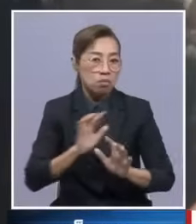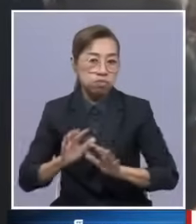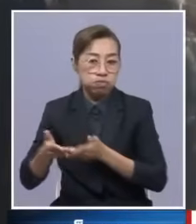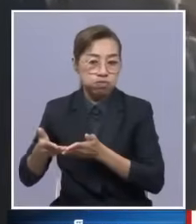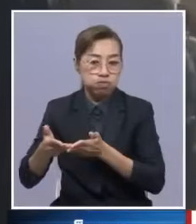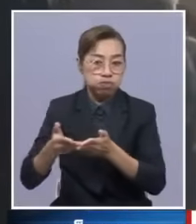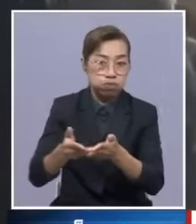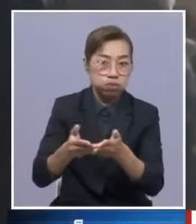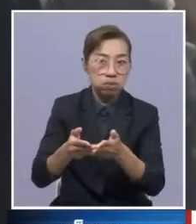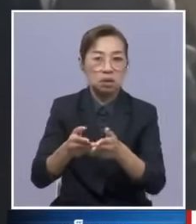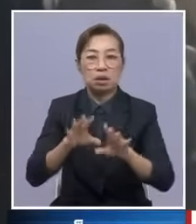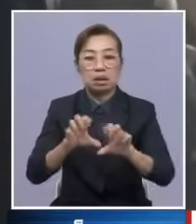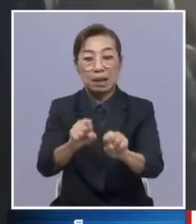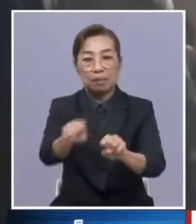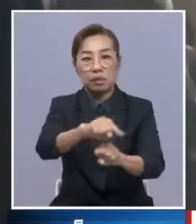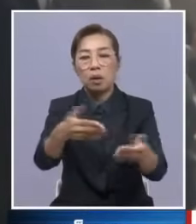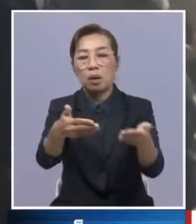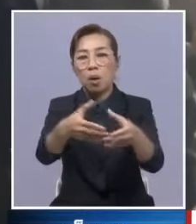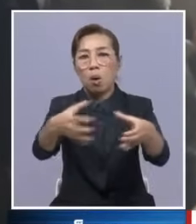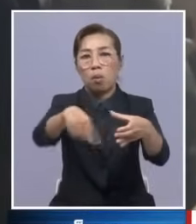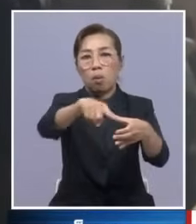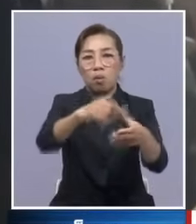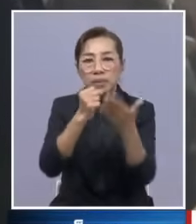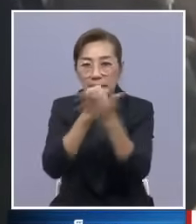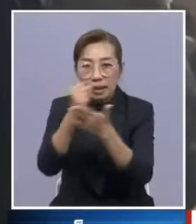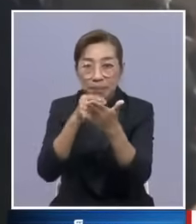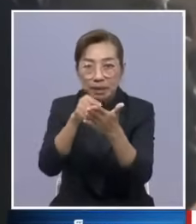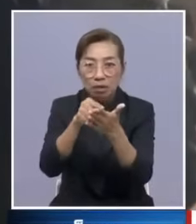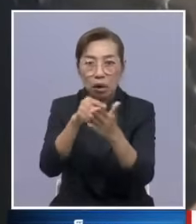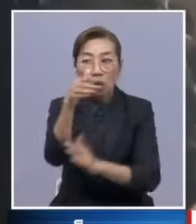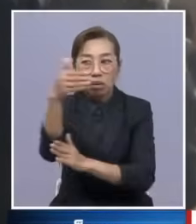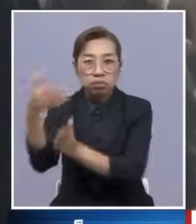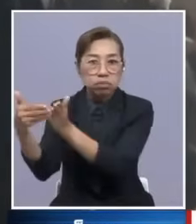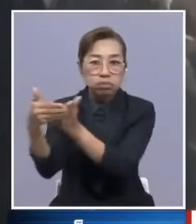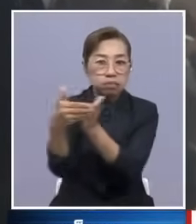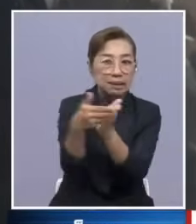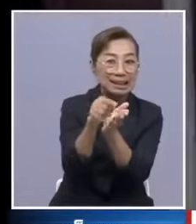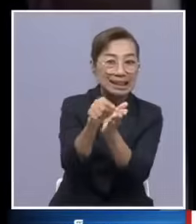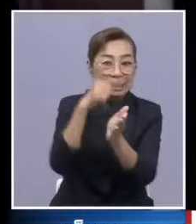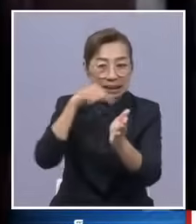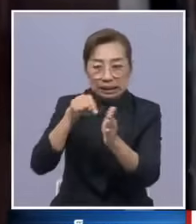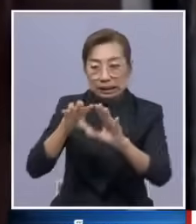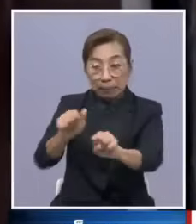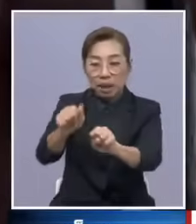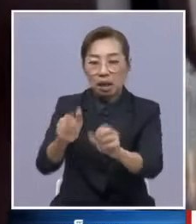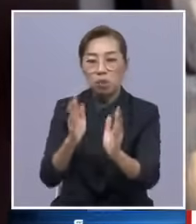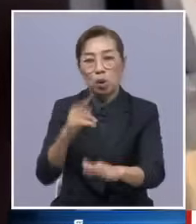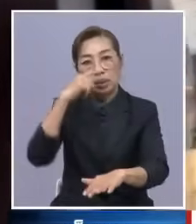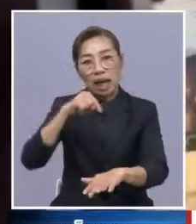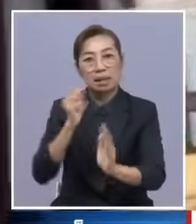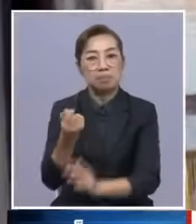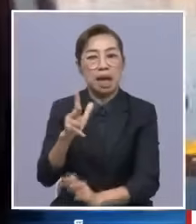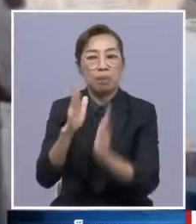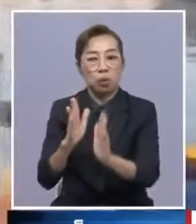เปิดปฏิบัติการครั้งใหญ่จับกุมกระบวนการลักลอบขนยาเสพติดข้ามชาติแล้วก็สามารถจับกุมผู้ต้องหาที่เป็นคนไทย13คนนะ